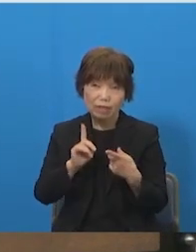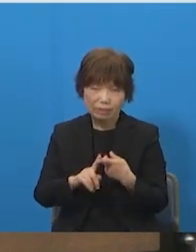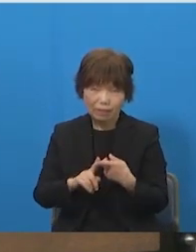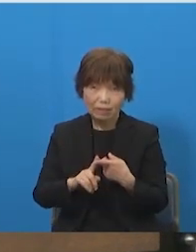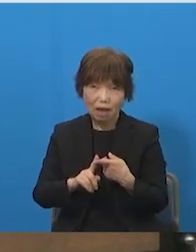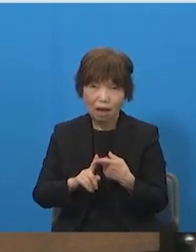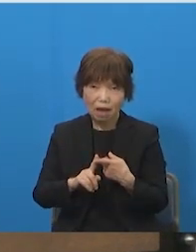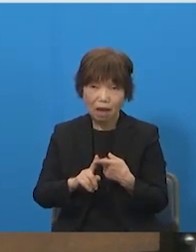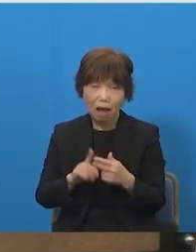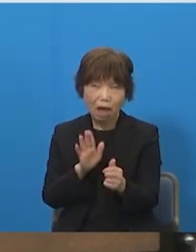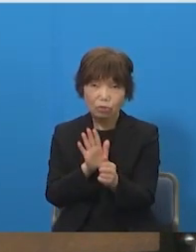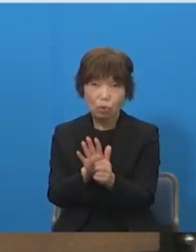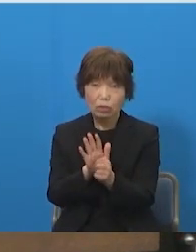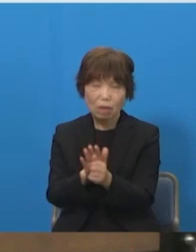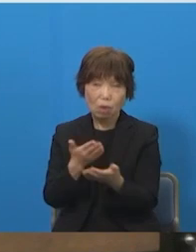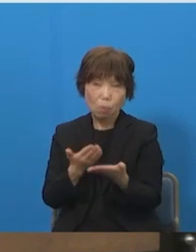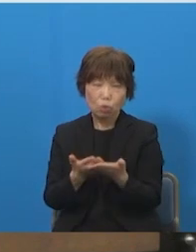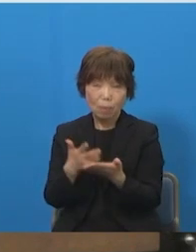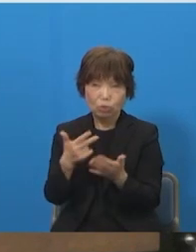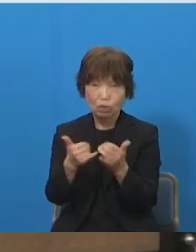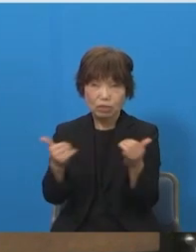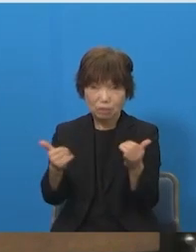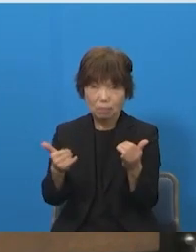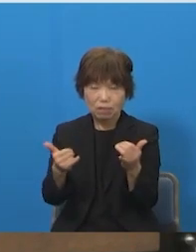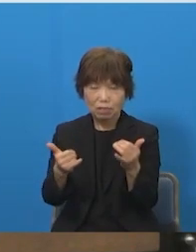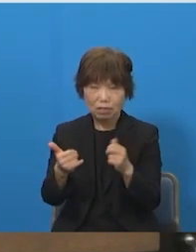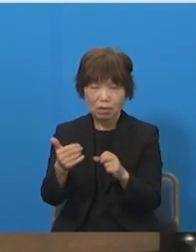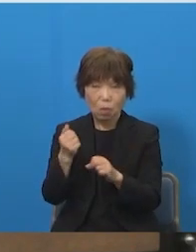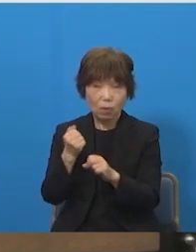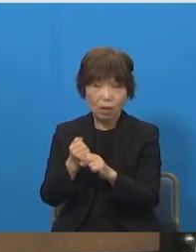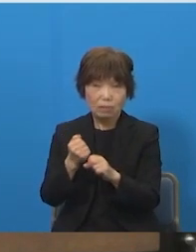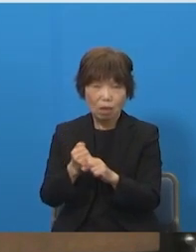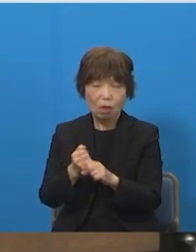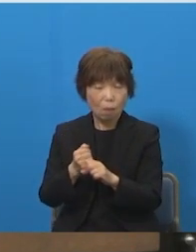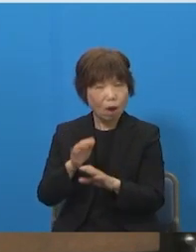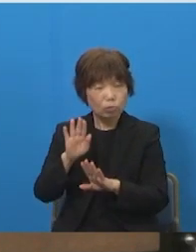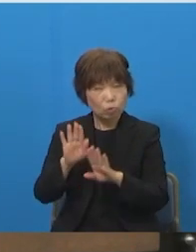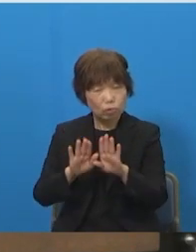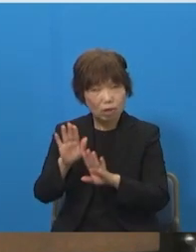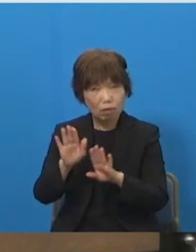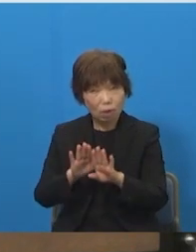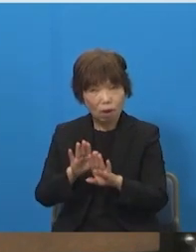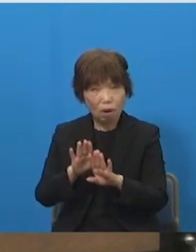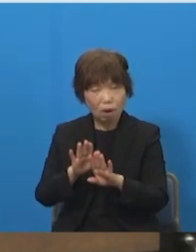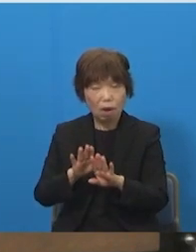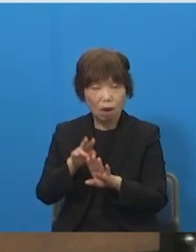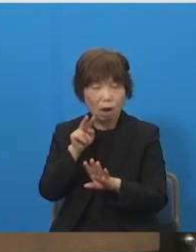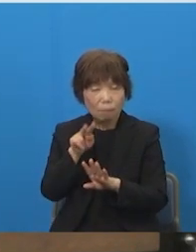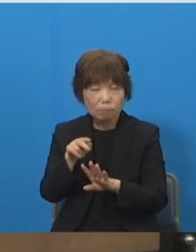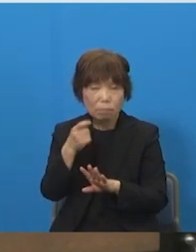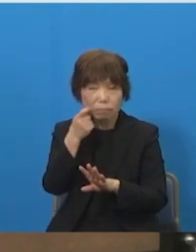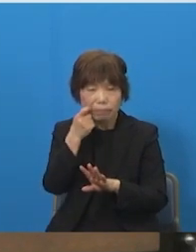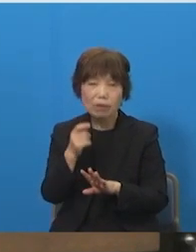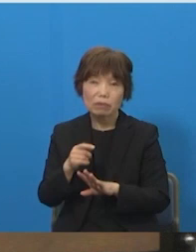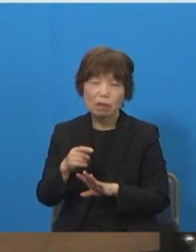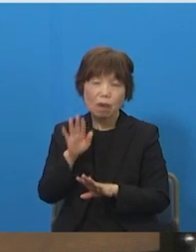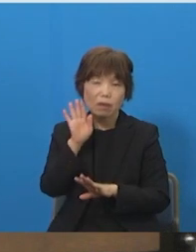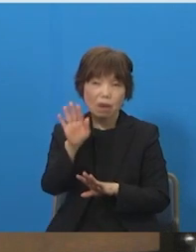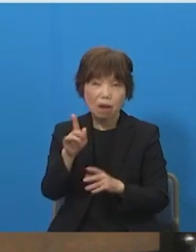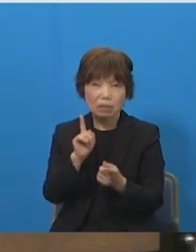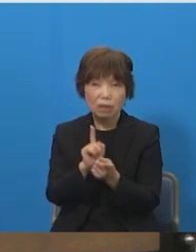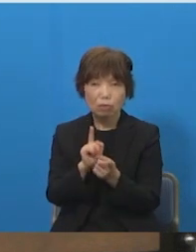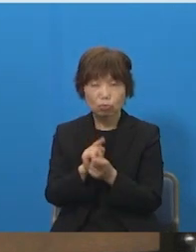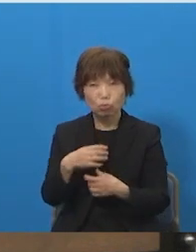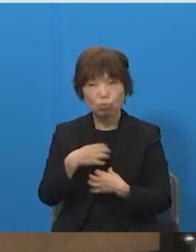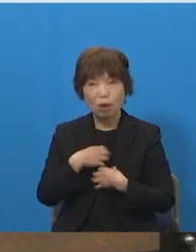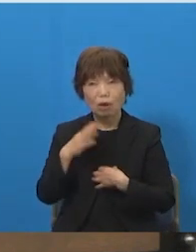直接的な助成を求める市民の形成は、先行きが読めない経済情勢など、未来に対する不安が根底にあ